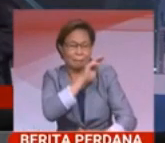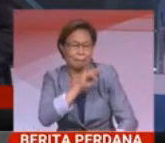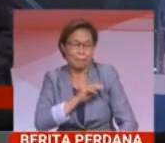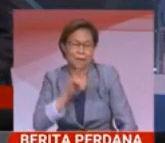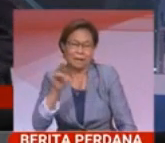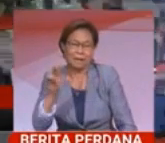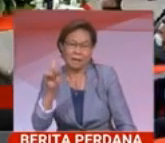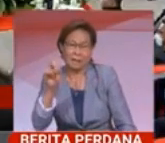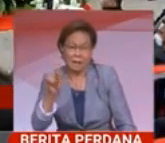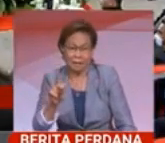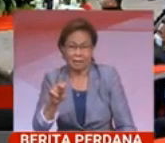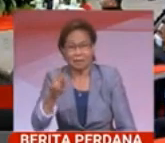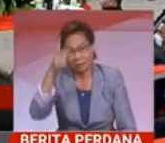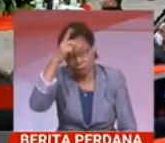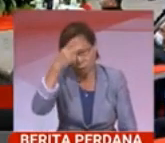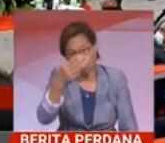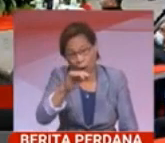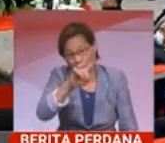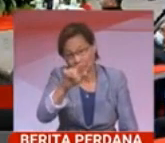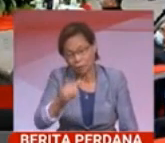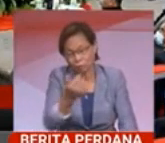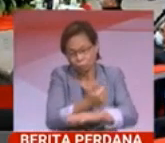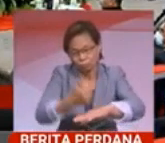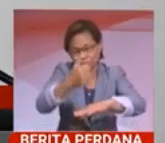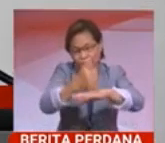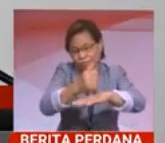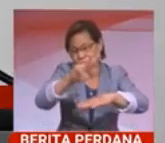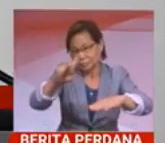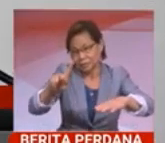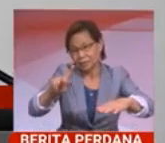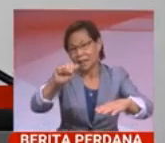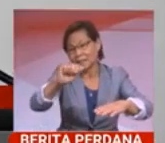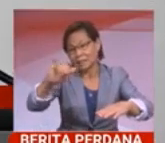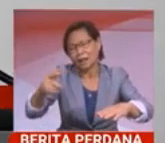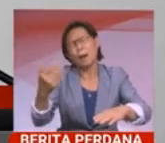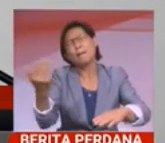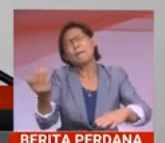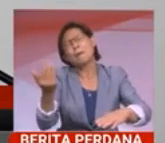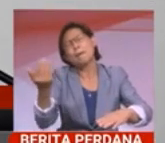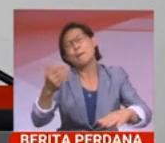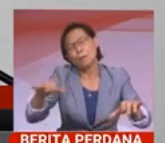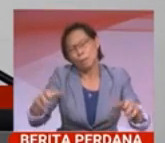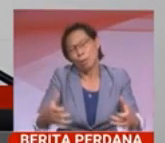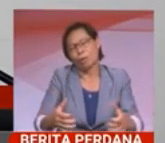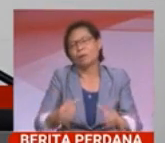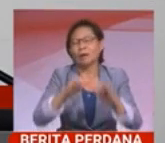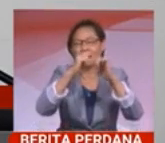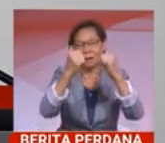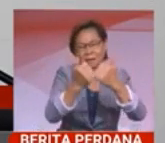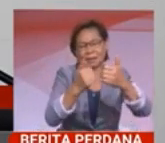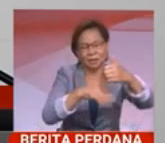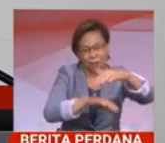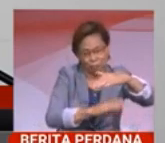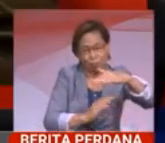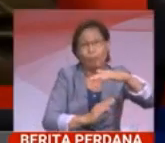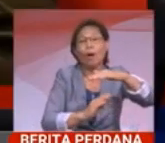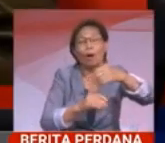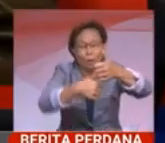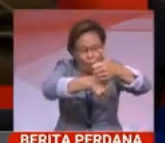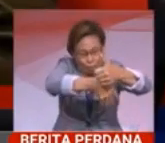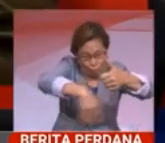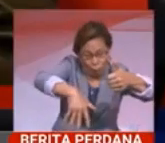dachstein udin penokohan jawatankuasa itu merupakan perkara biasa yang dilakukan mana-mana kece dibawa gdn